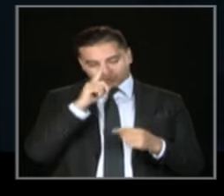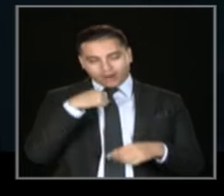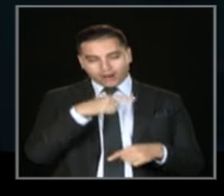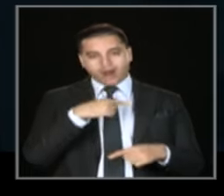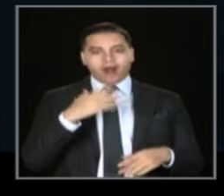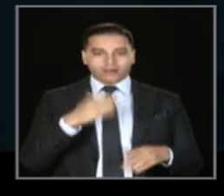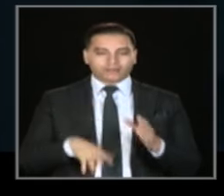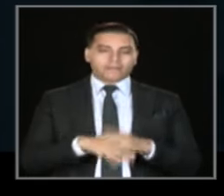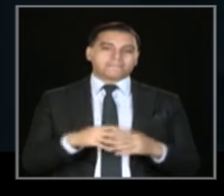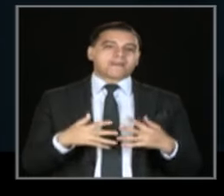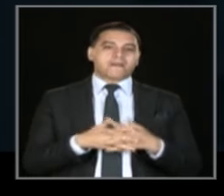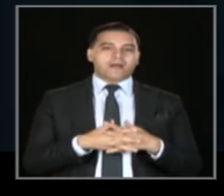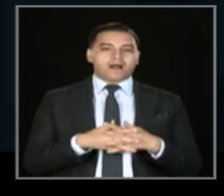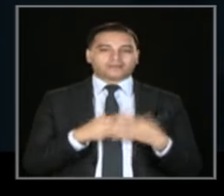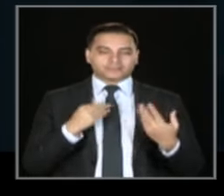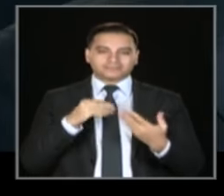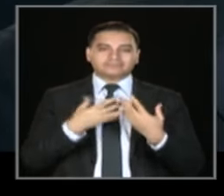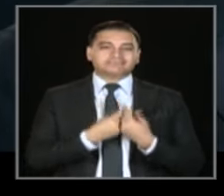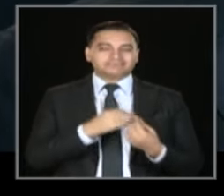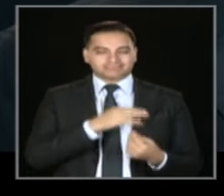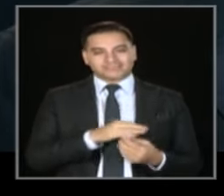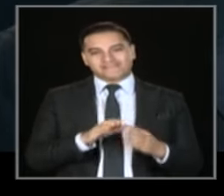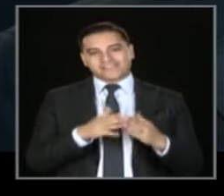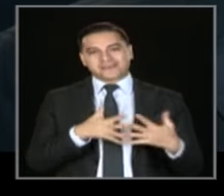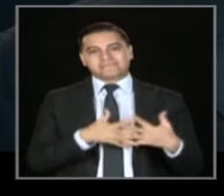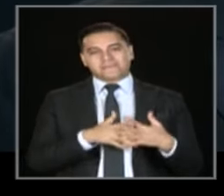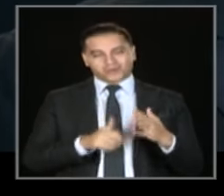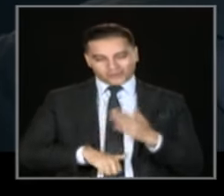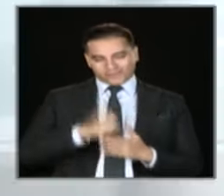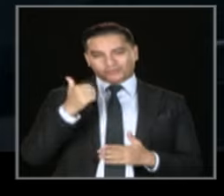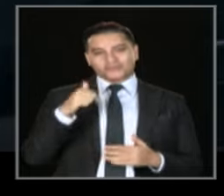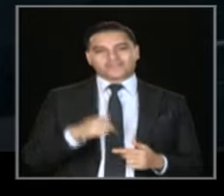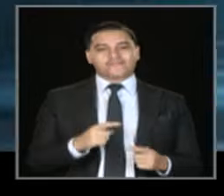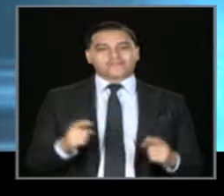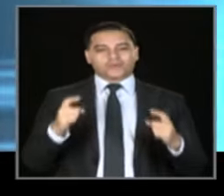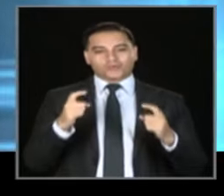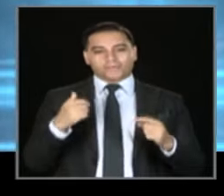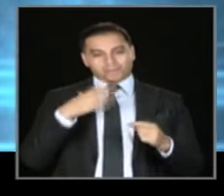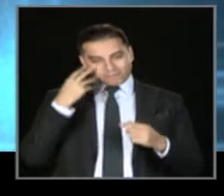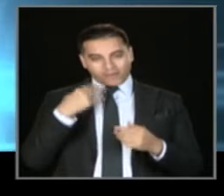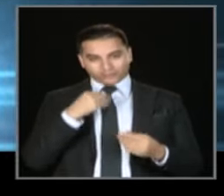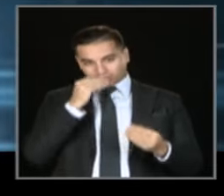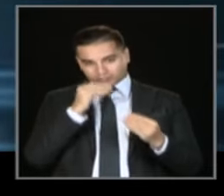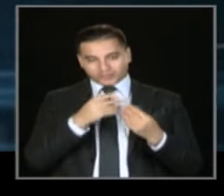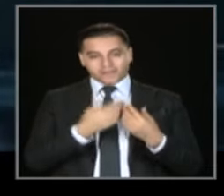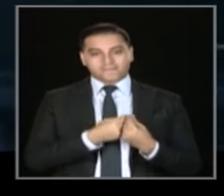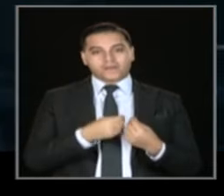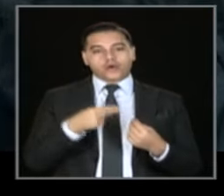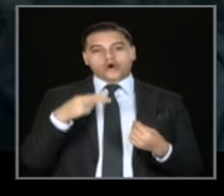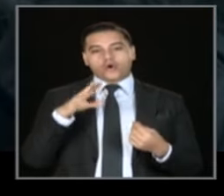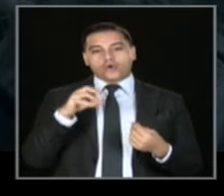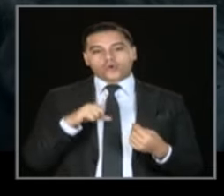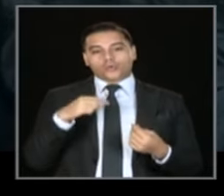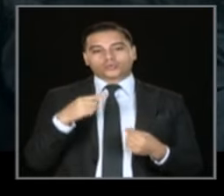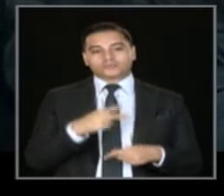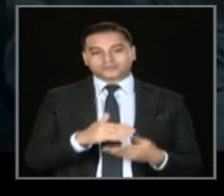مع بعض حاجة كويسة، وأنا مبسوط إن أنا انضميت للفريق اللي هو فيه، وإن شاء الله نقدر نفوز مع بعض بالبطولة. انا مبسوطه من وجود محمود درباني معانا في الفريق،